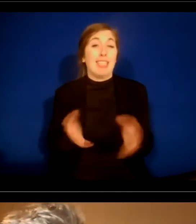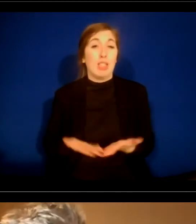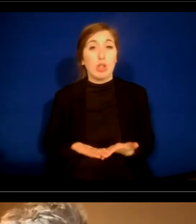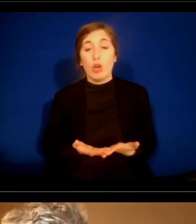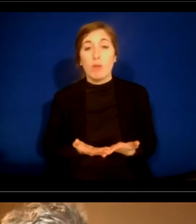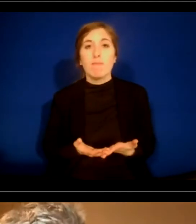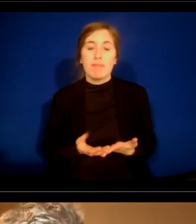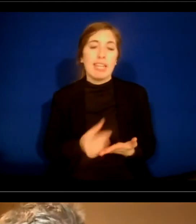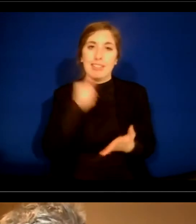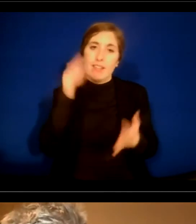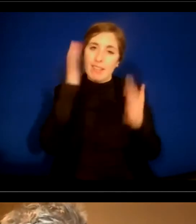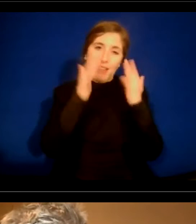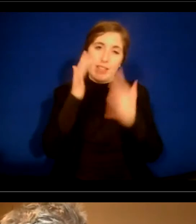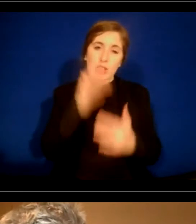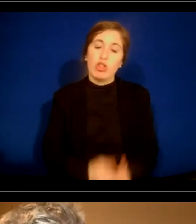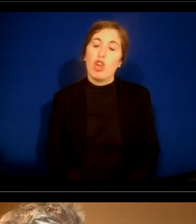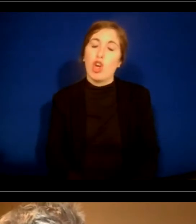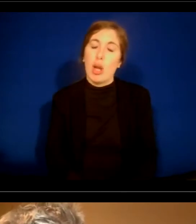insomma. Certo.